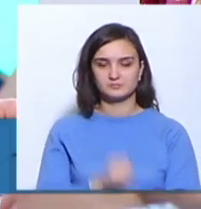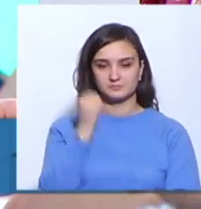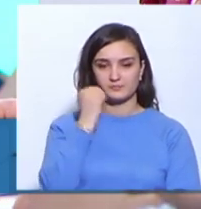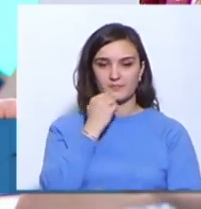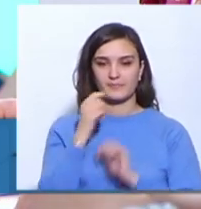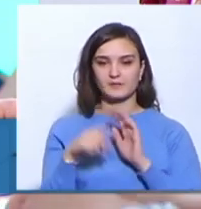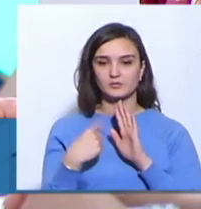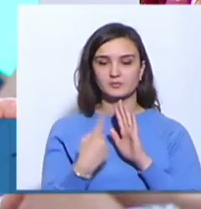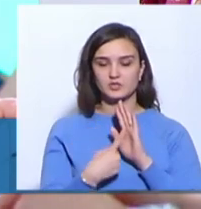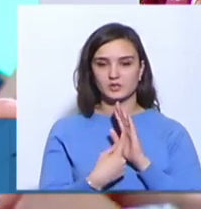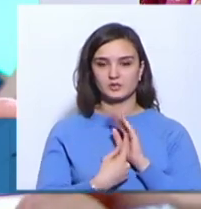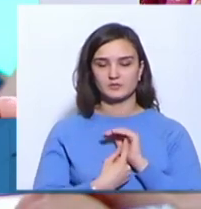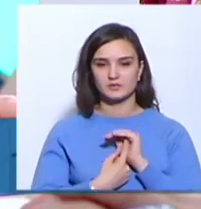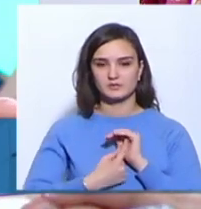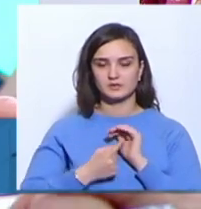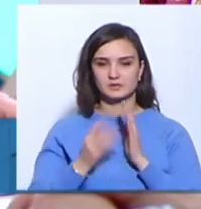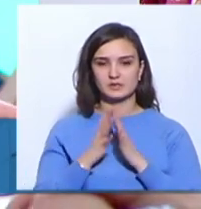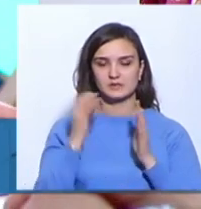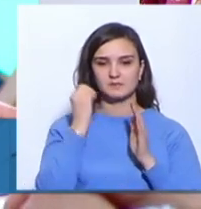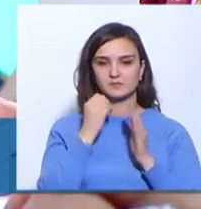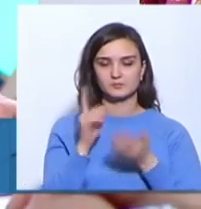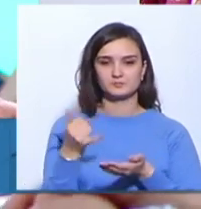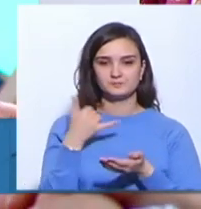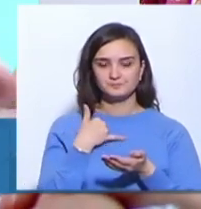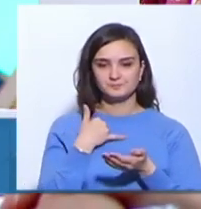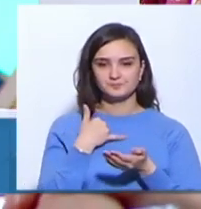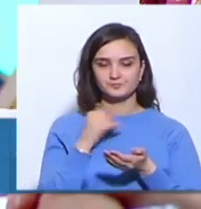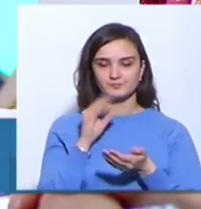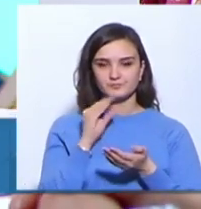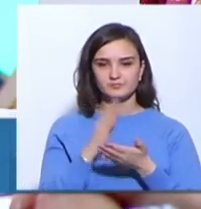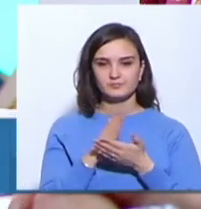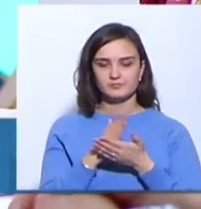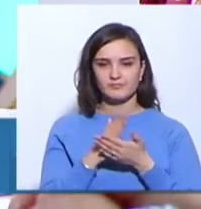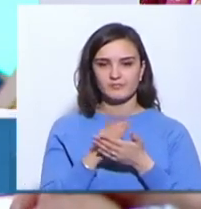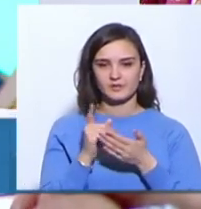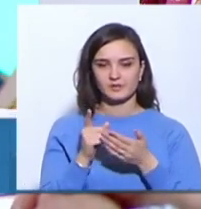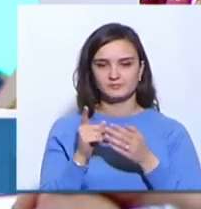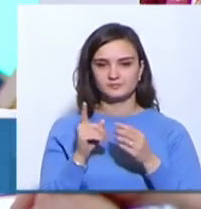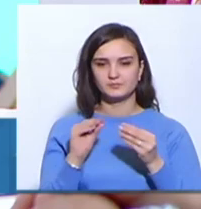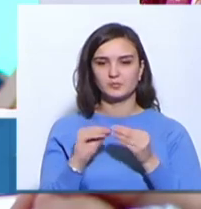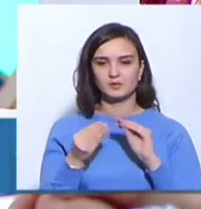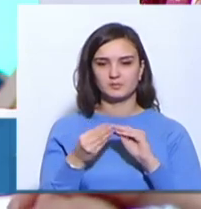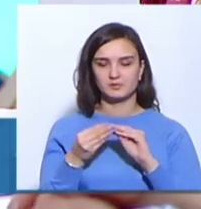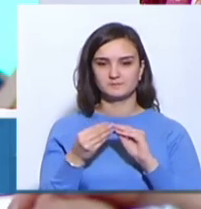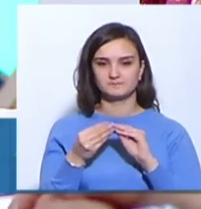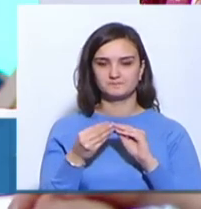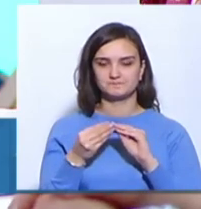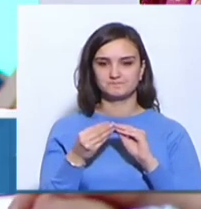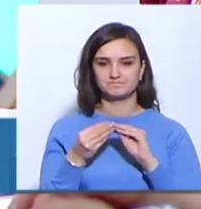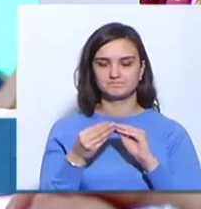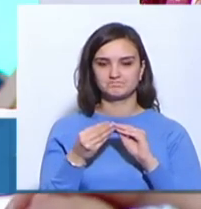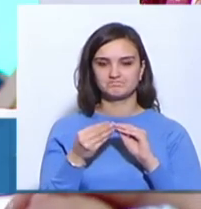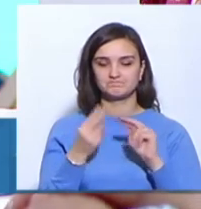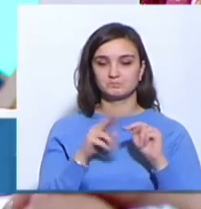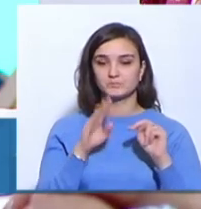მადლობა შეკითხვისთვის, დიდი მადლობა რომ დაგვირეკეთ. როდესაც არის მექანიკური დაბრკოლება საკვებთან დაკავშირებით, იმიტომ